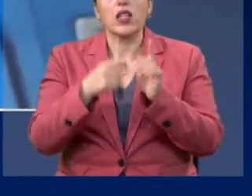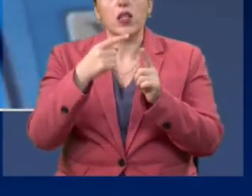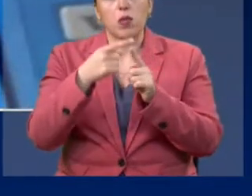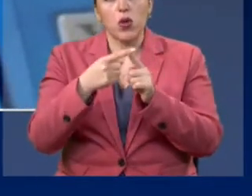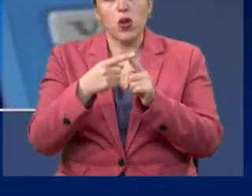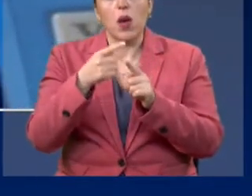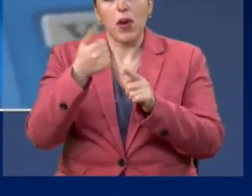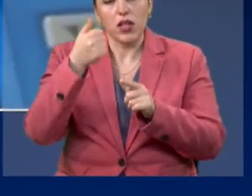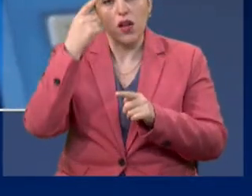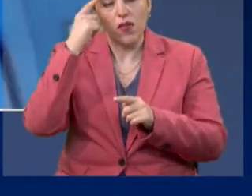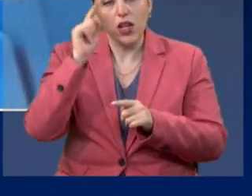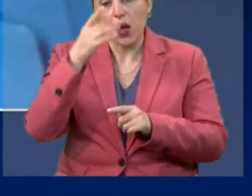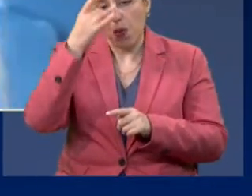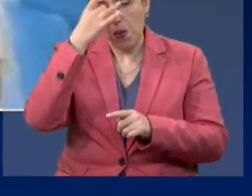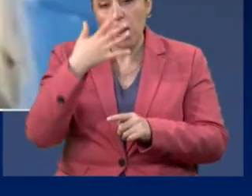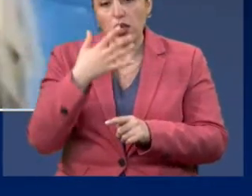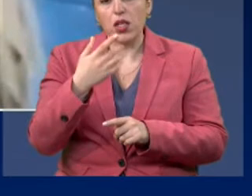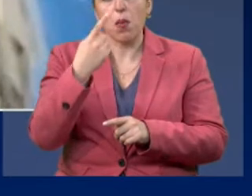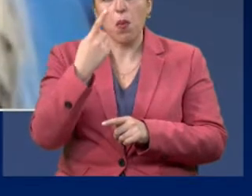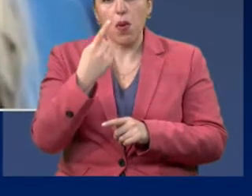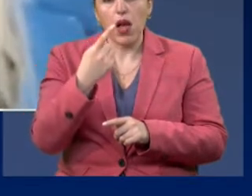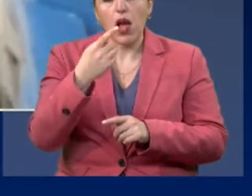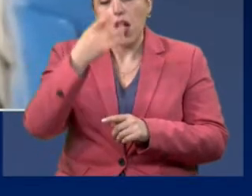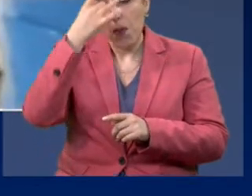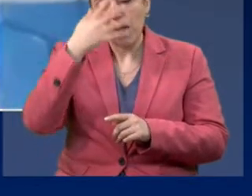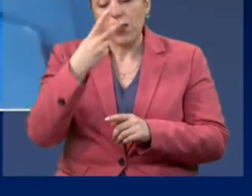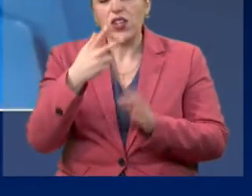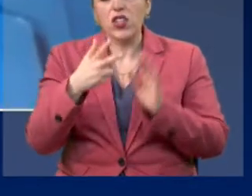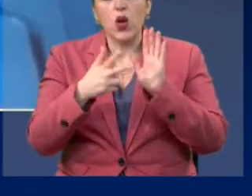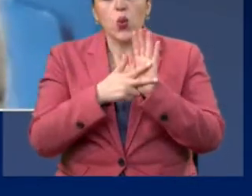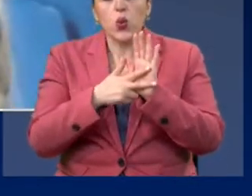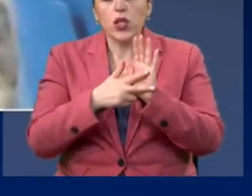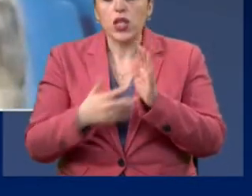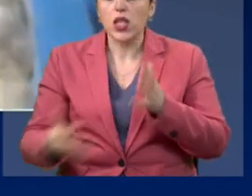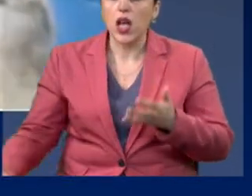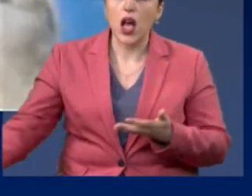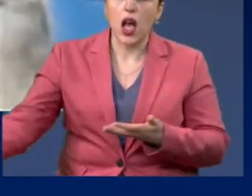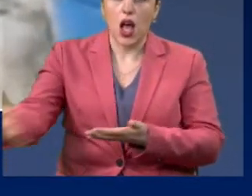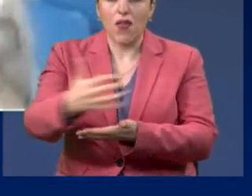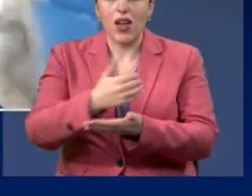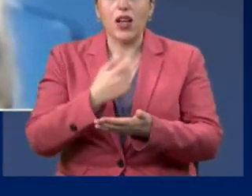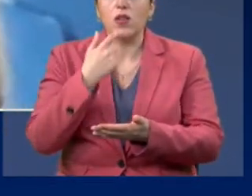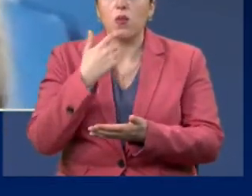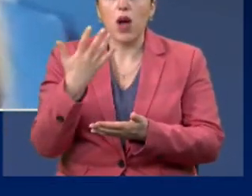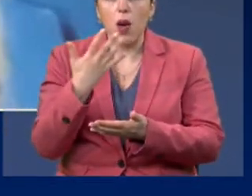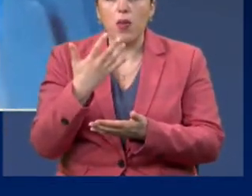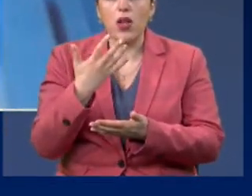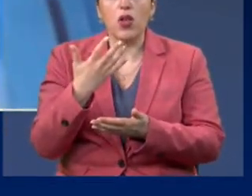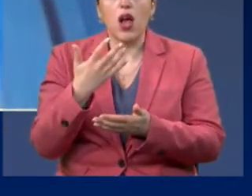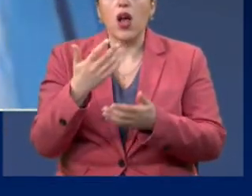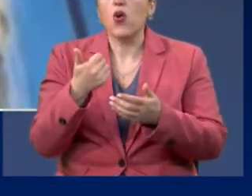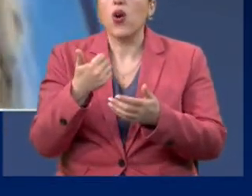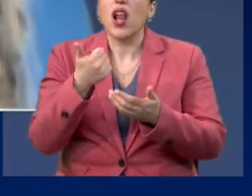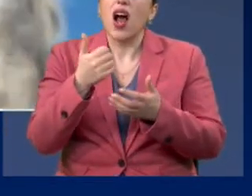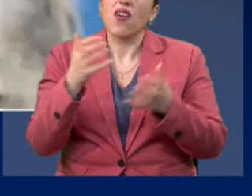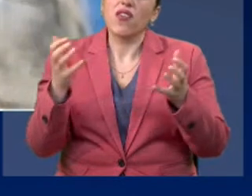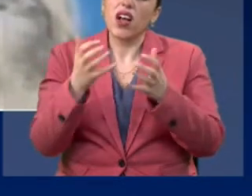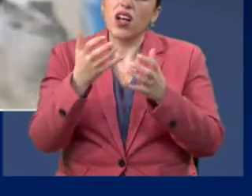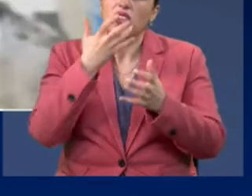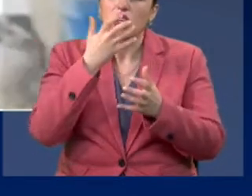գիտենք, որ մարդի 1-ին փետրվարի 28-ի քաղած պամիդորը, ինչքան էլ ուզում ա ռեժիմը պահես, ճիշտ